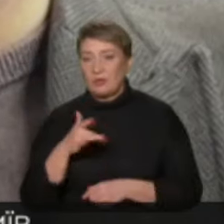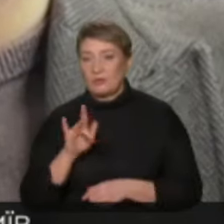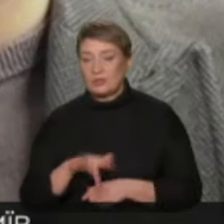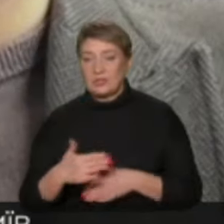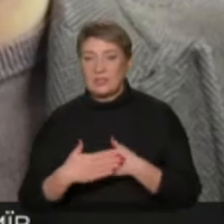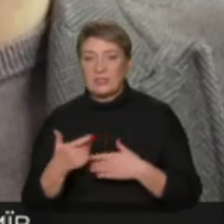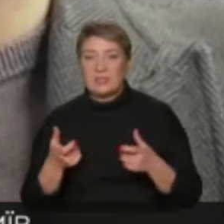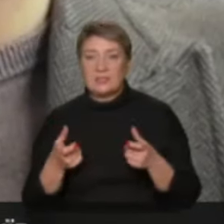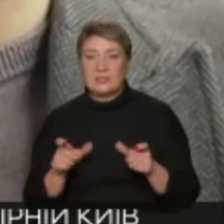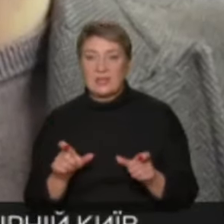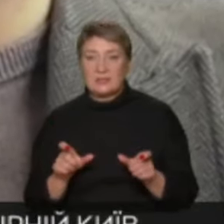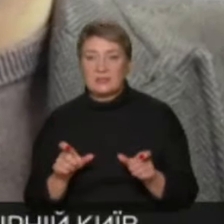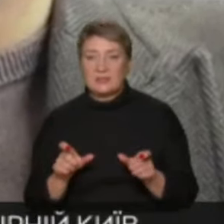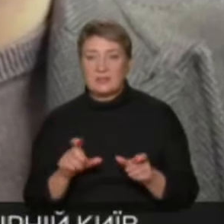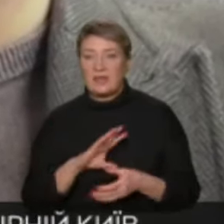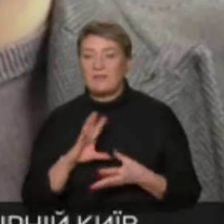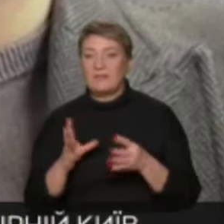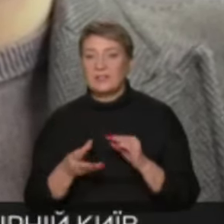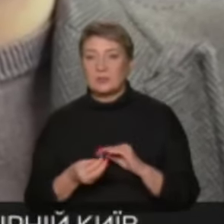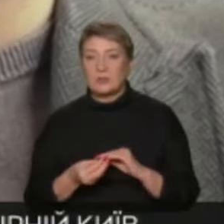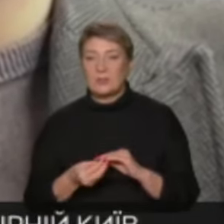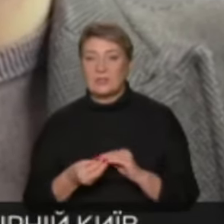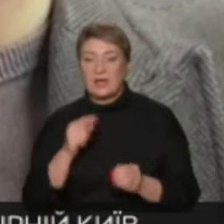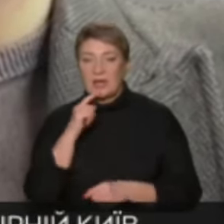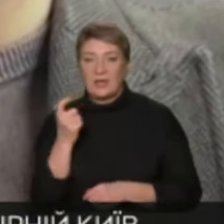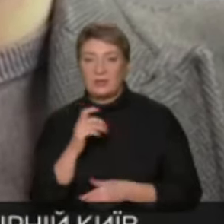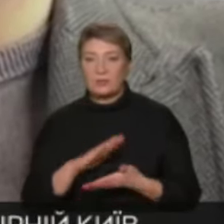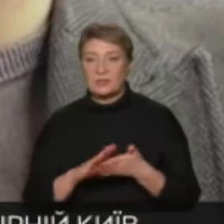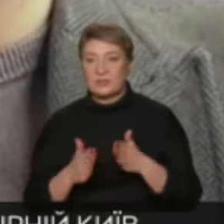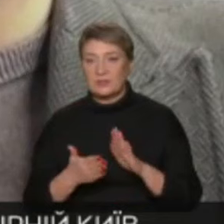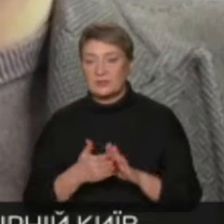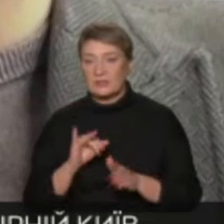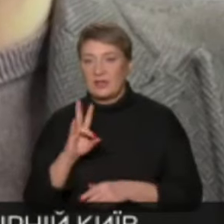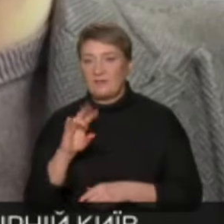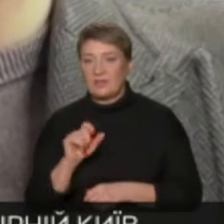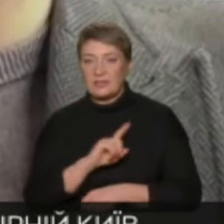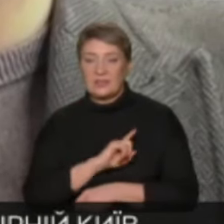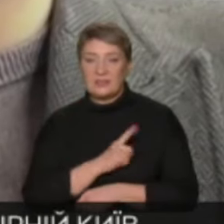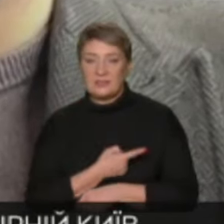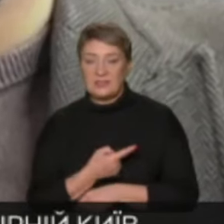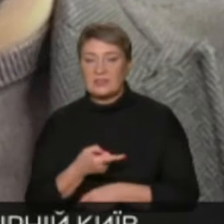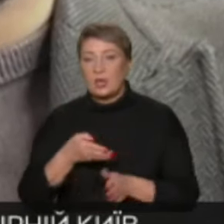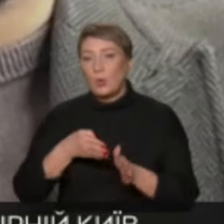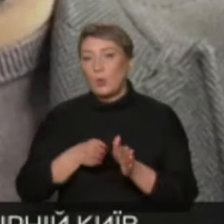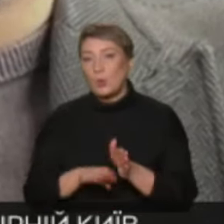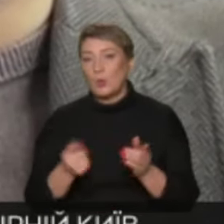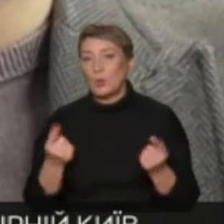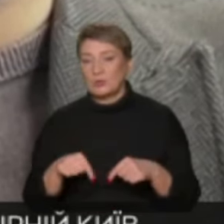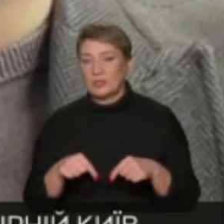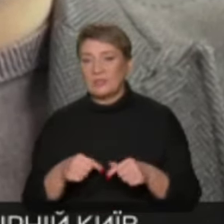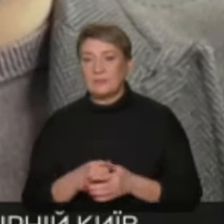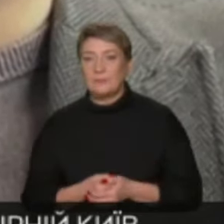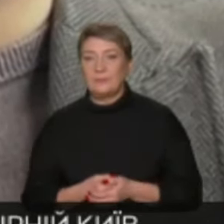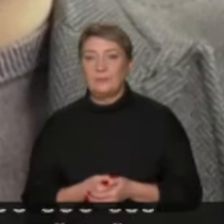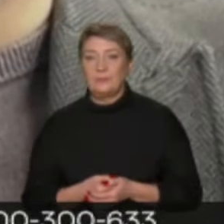санкции. В результате экономическая ситуация в Иране сильно резко ухудшилась.